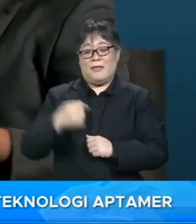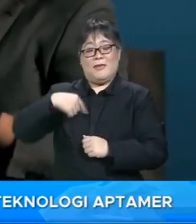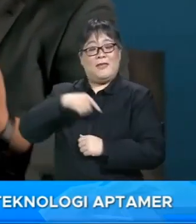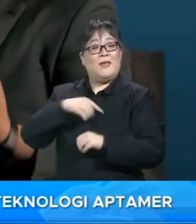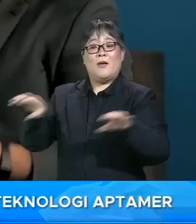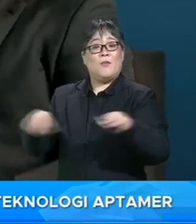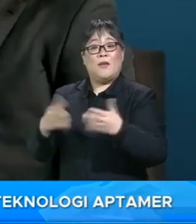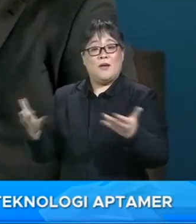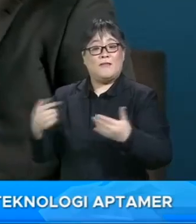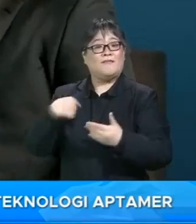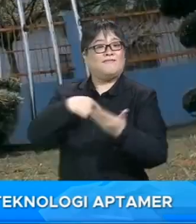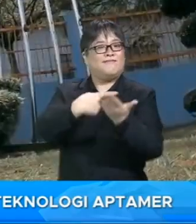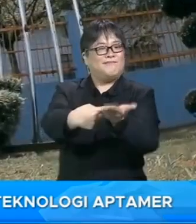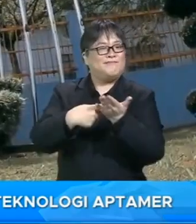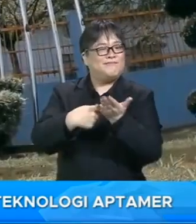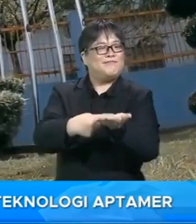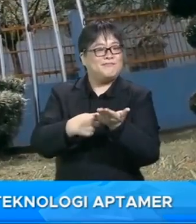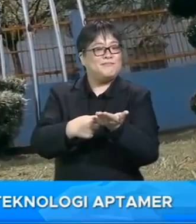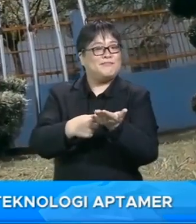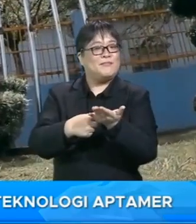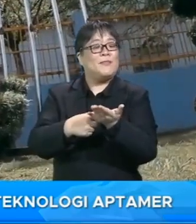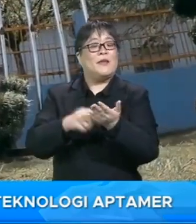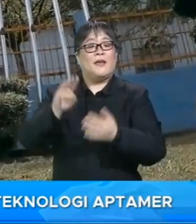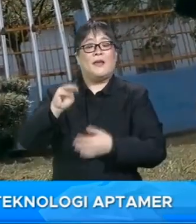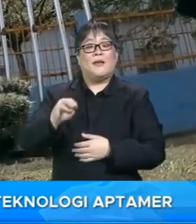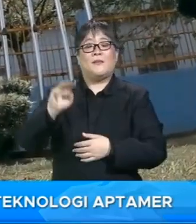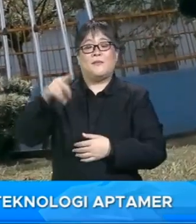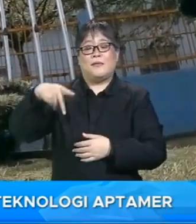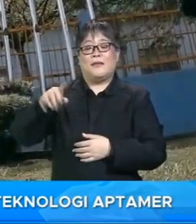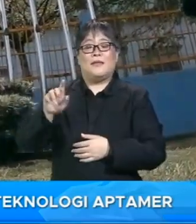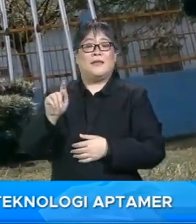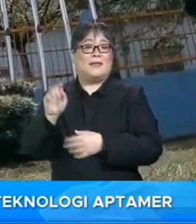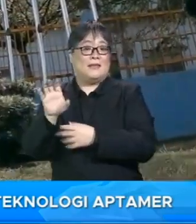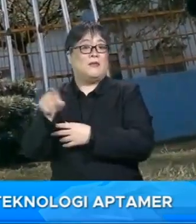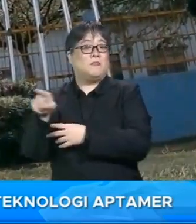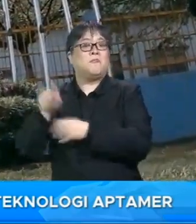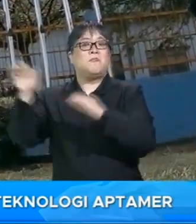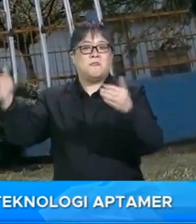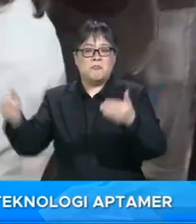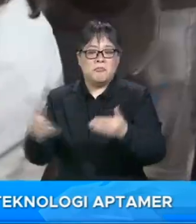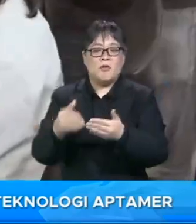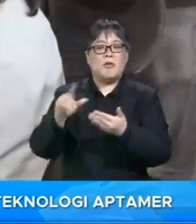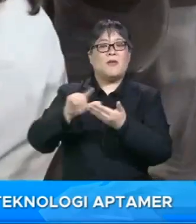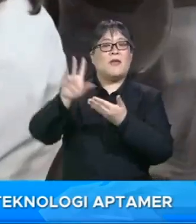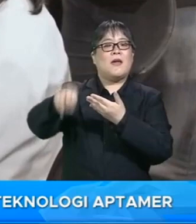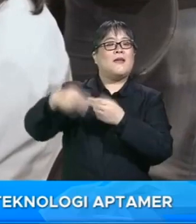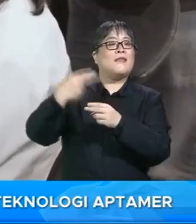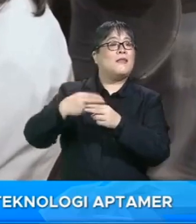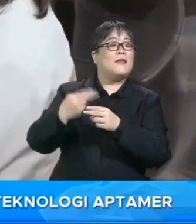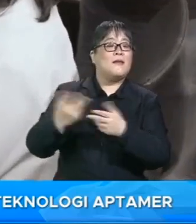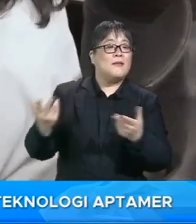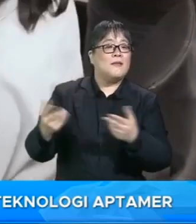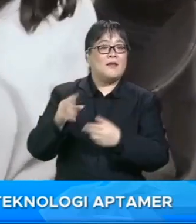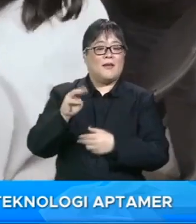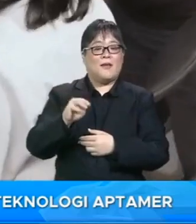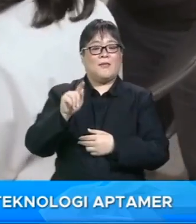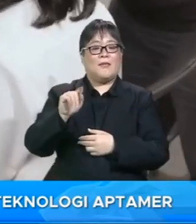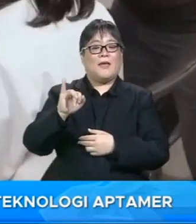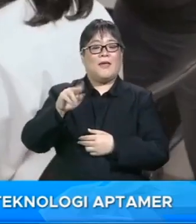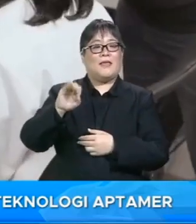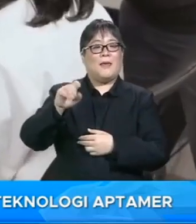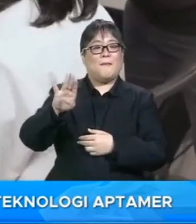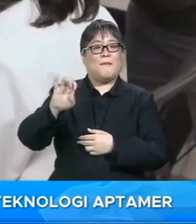buat, kita berunding dengan pihak MTDC, and MTDC pada masa tu perkenalkan satu grant yang dipanggil NTIS